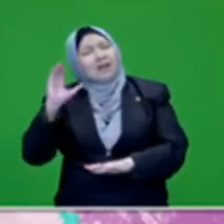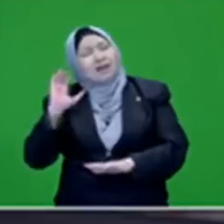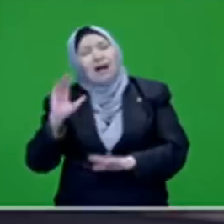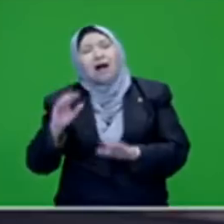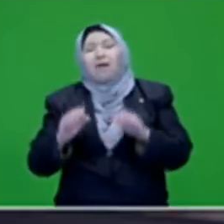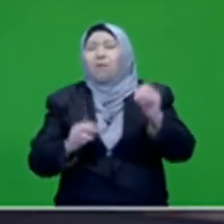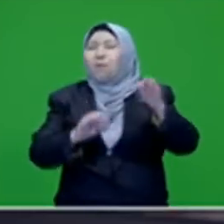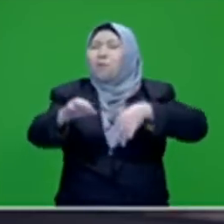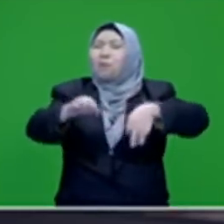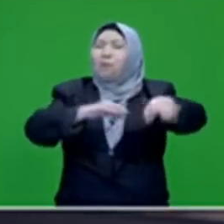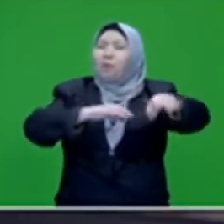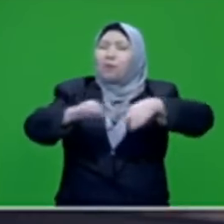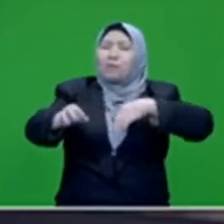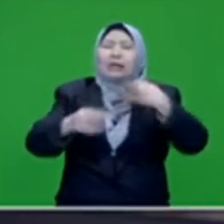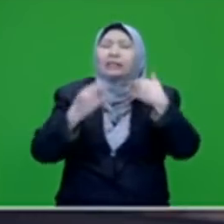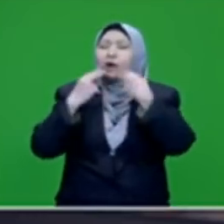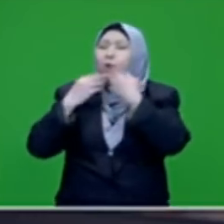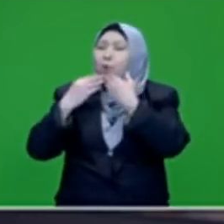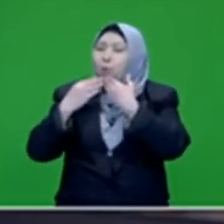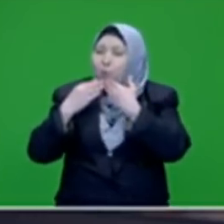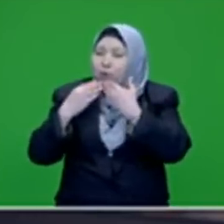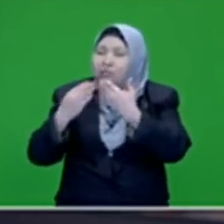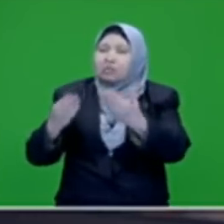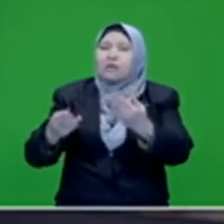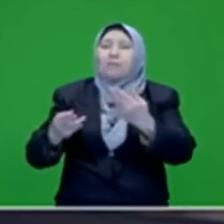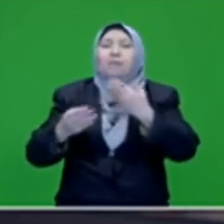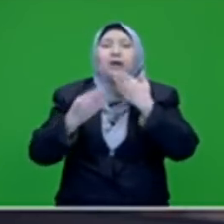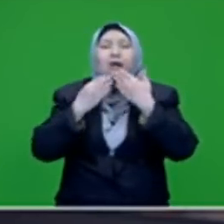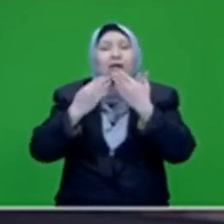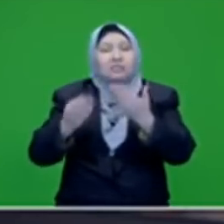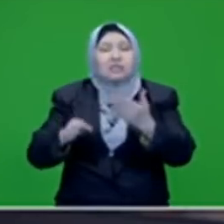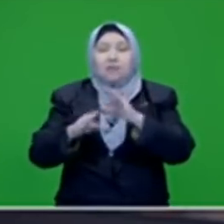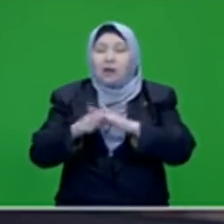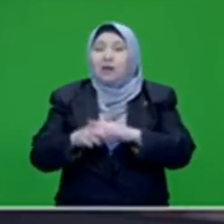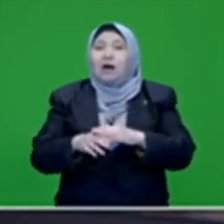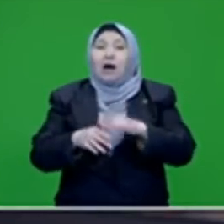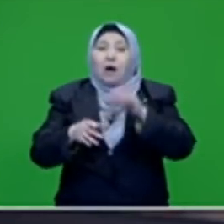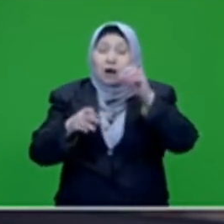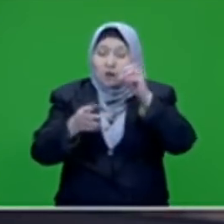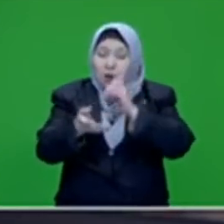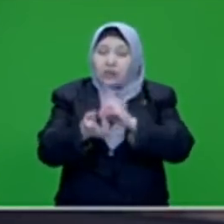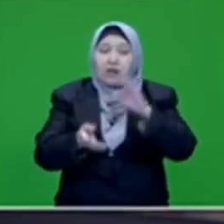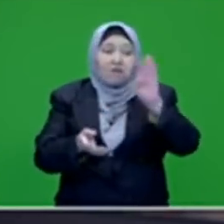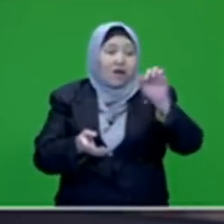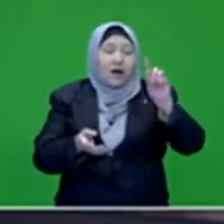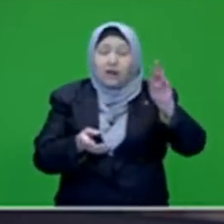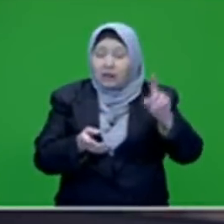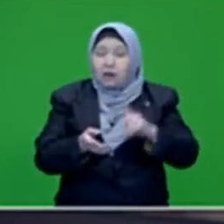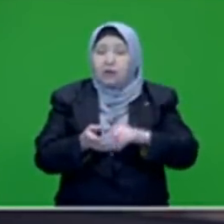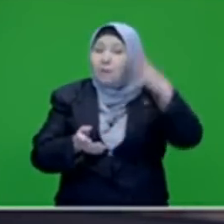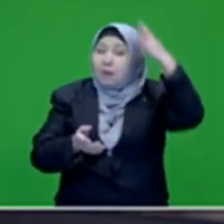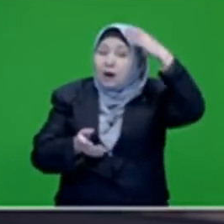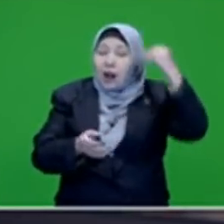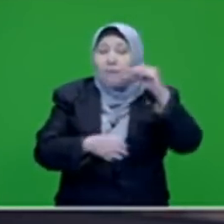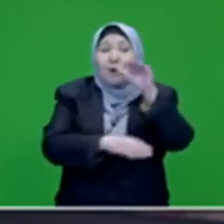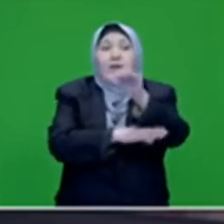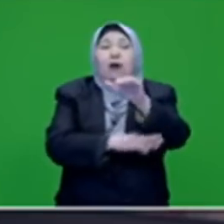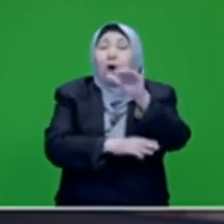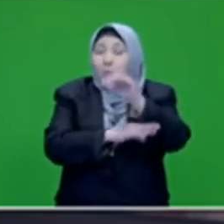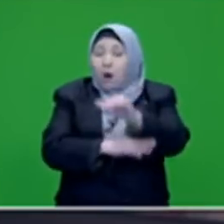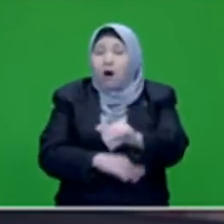hari ini kita mengucapkan terima kasih kepada Dr. Farid Rabi berkongsi sebentar tadi pengalaman dakwah yang